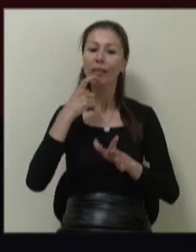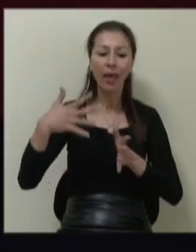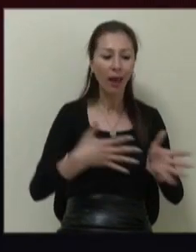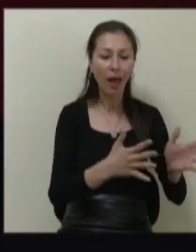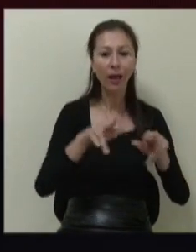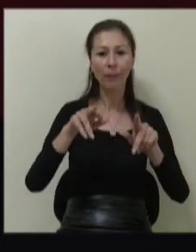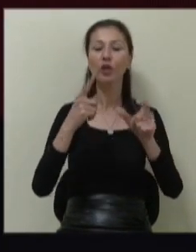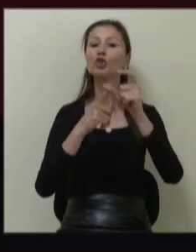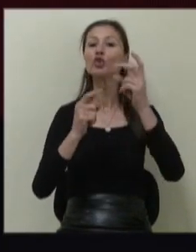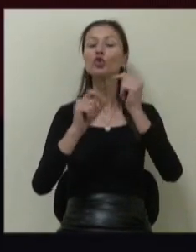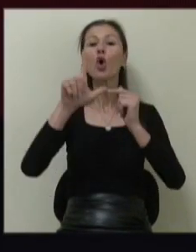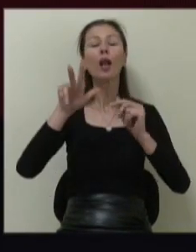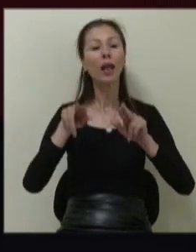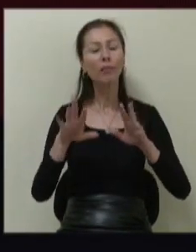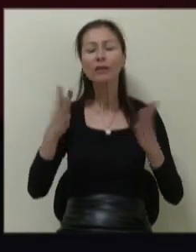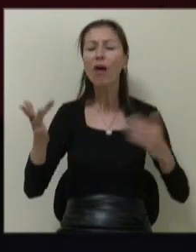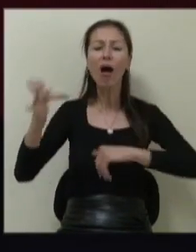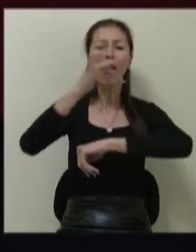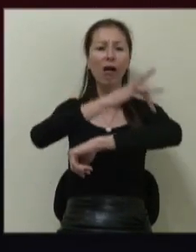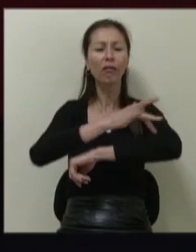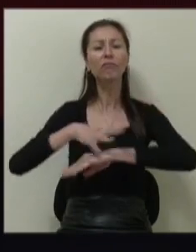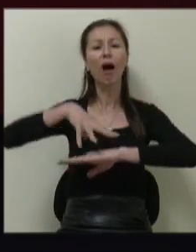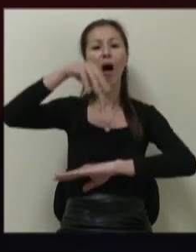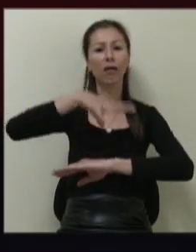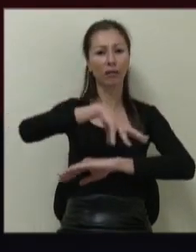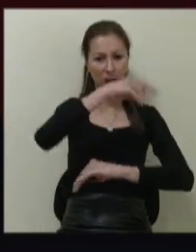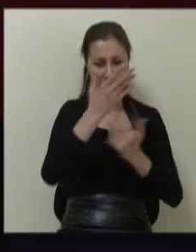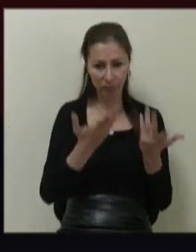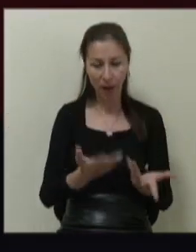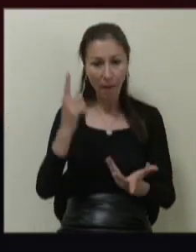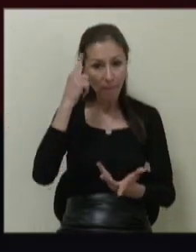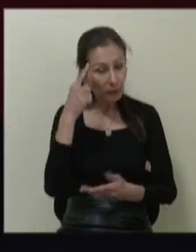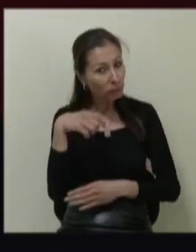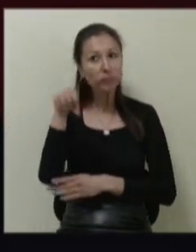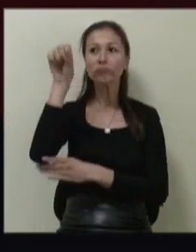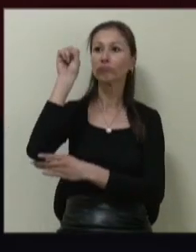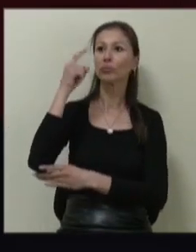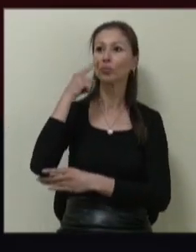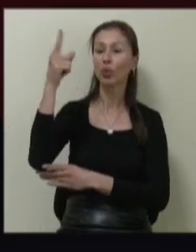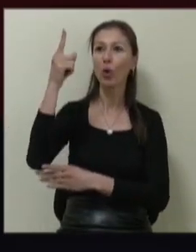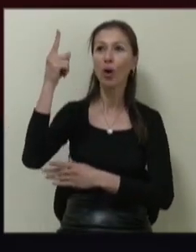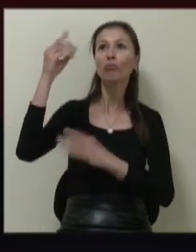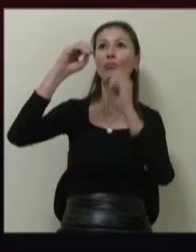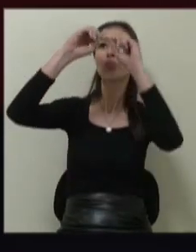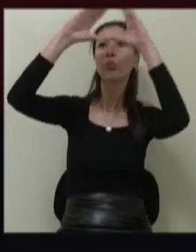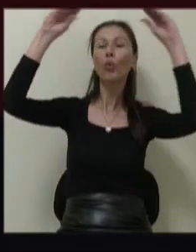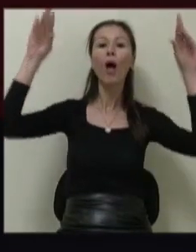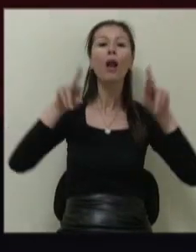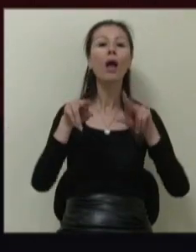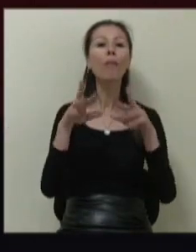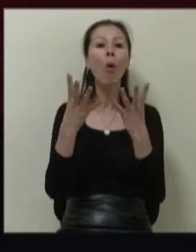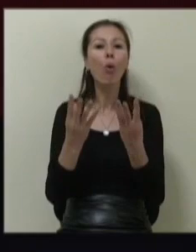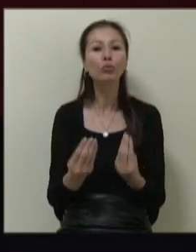gibi, çöller gibi, uçsuz bucaksız dağlar ve başımızı kaldığımızda üzerimizde uçuşan bulutlar gibi